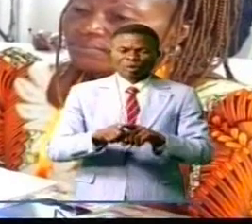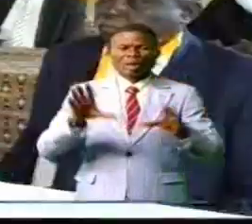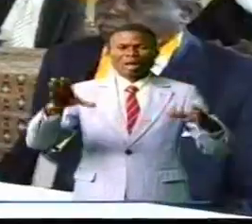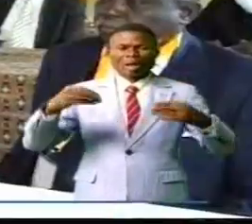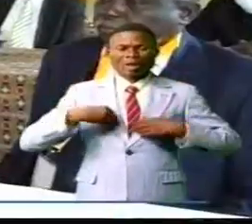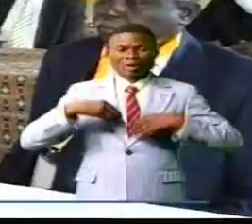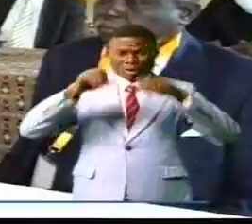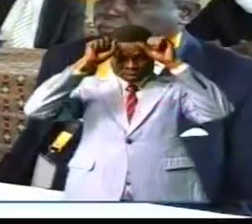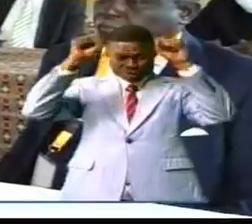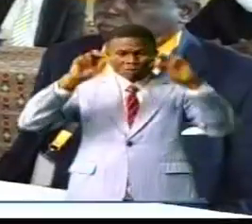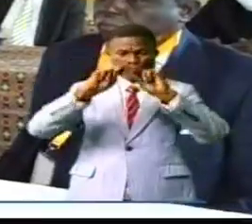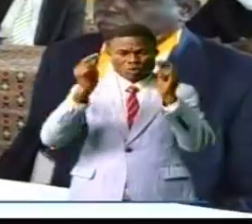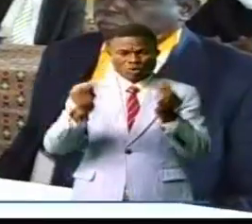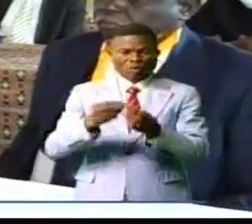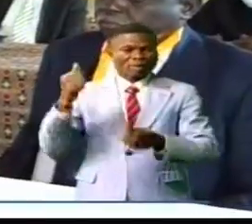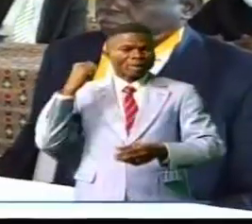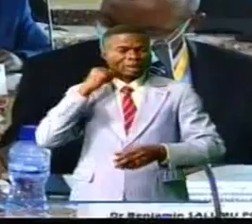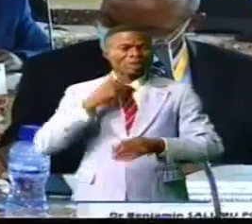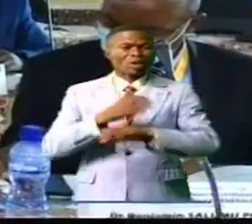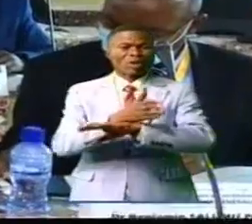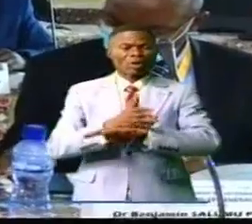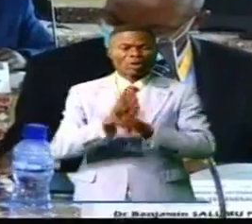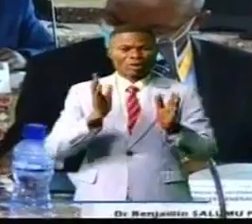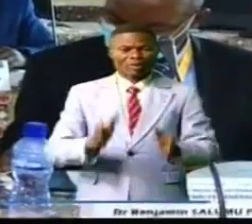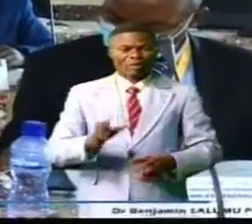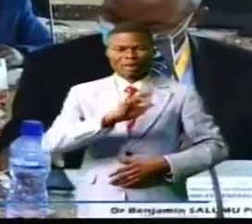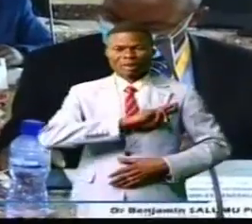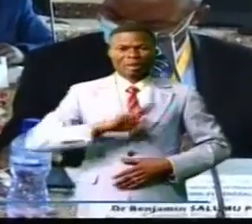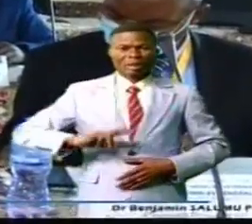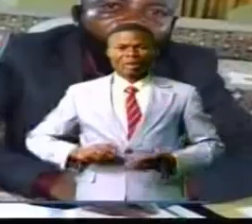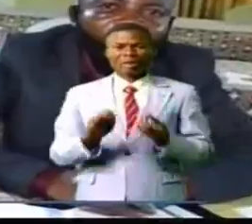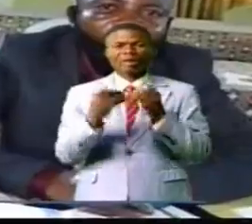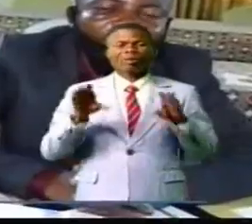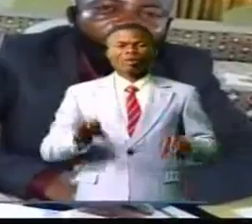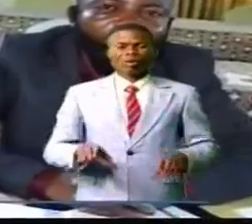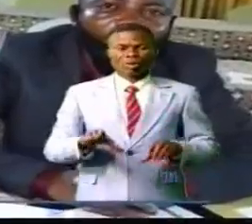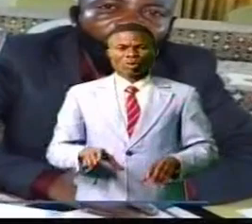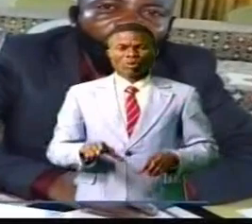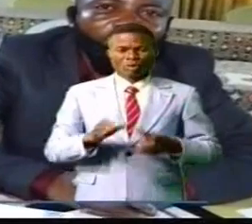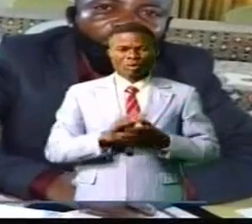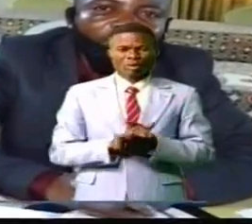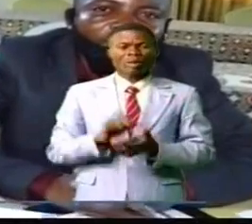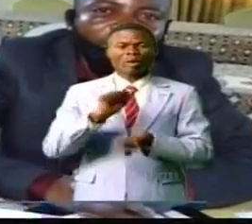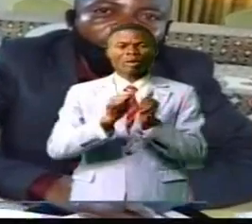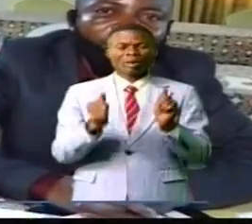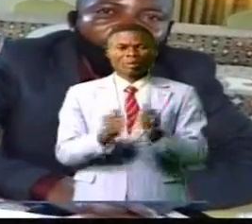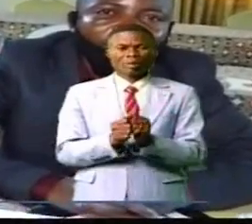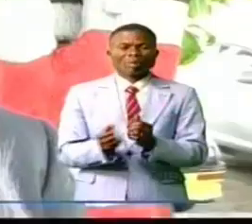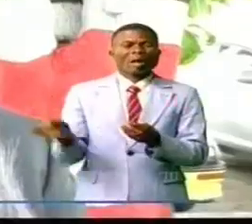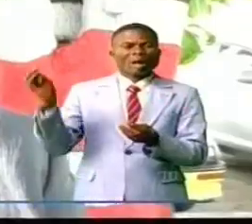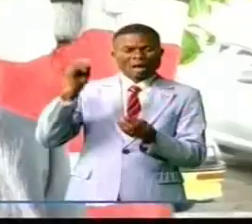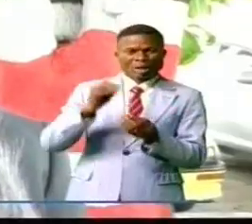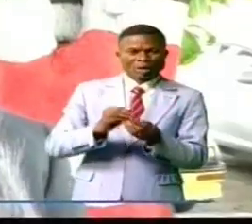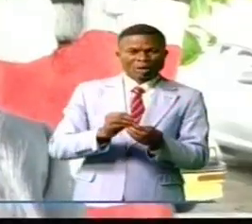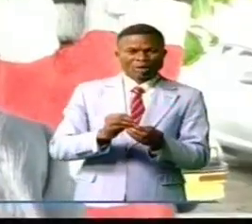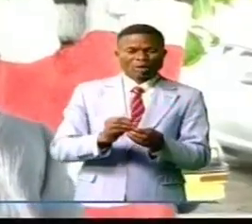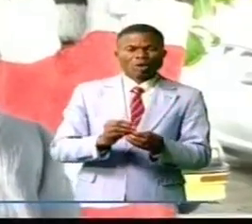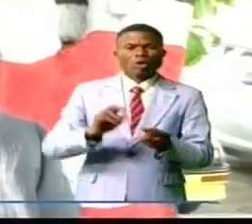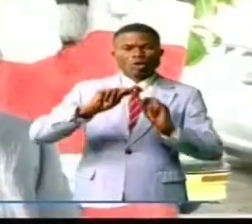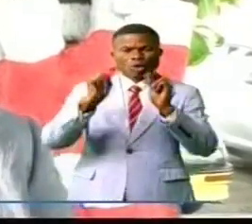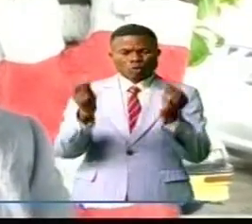le président de l'ordre des médecins vétérinaires de la République démocratique du Congo. Il est question de renouveler les